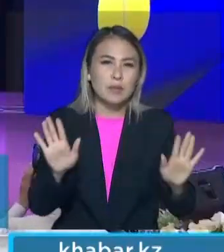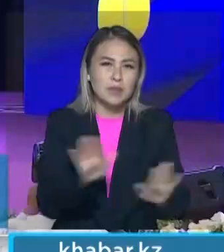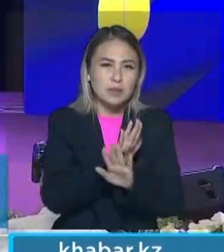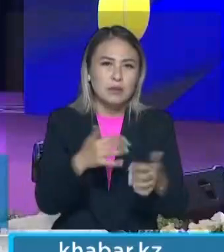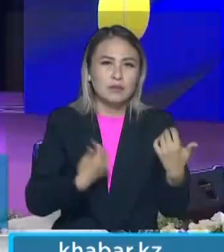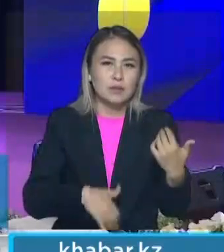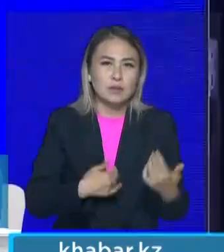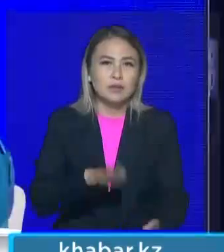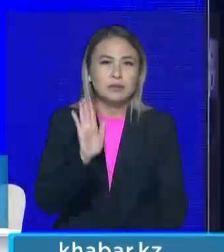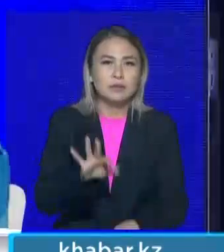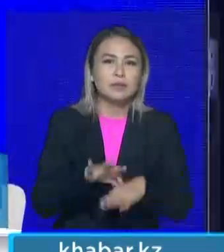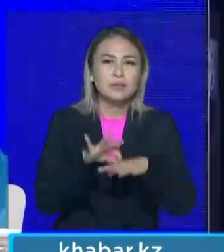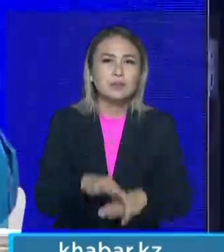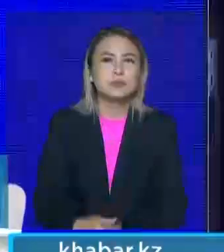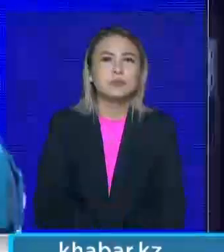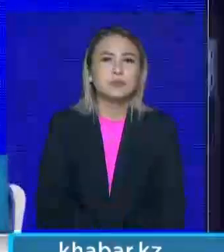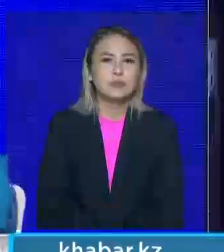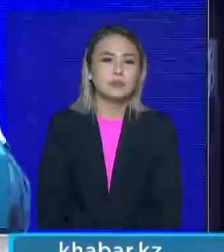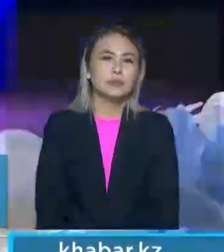күй орындайды.